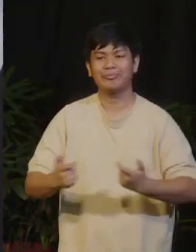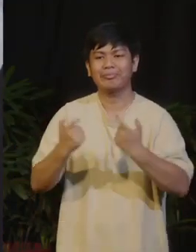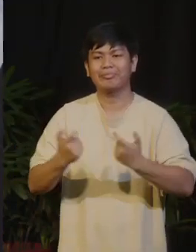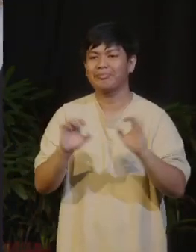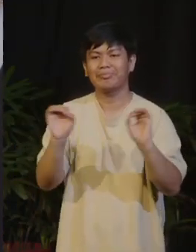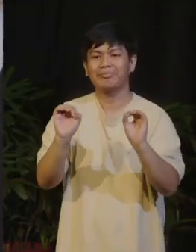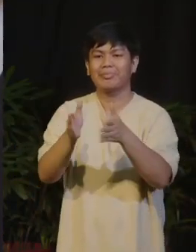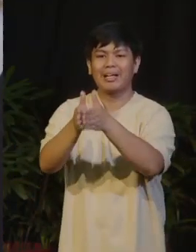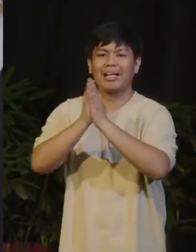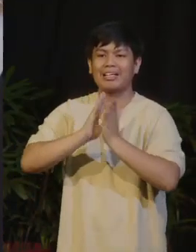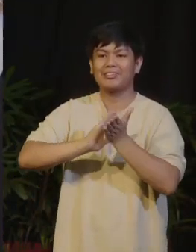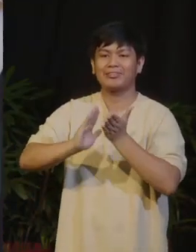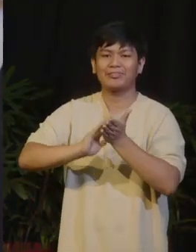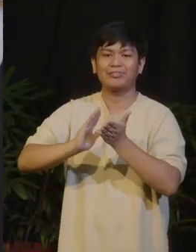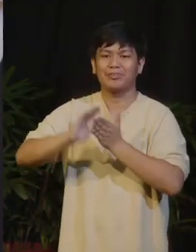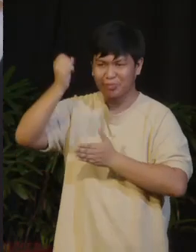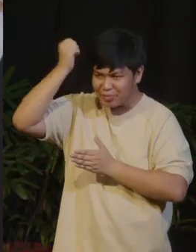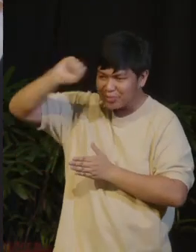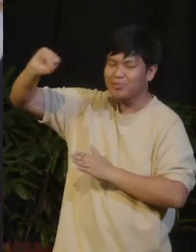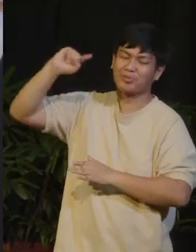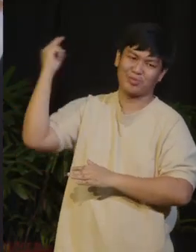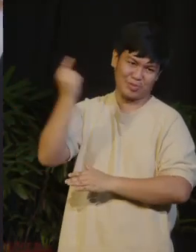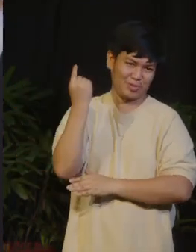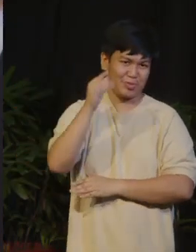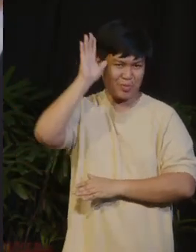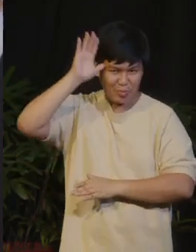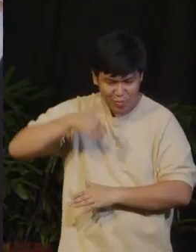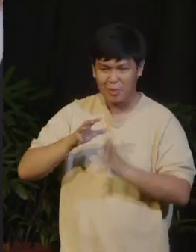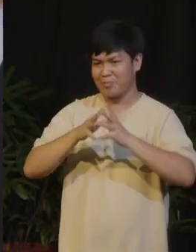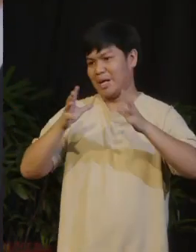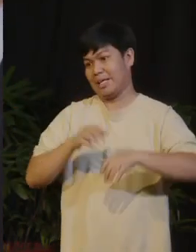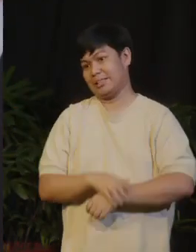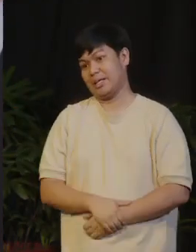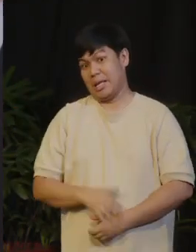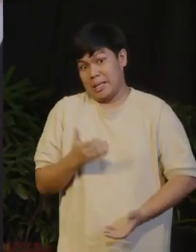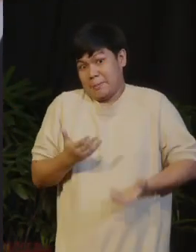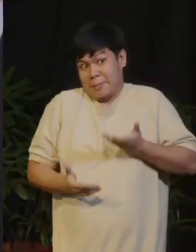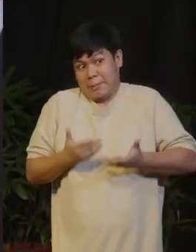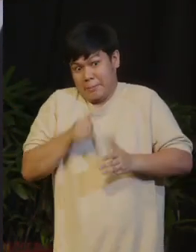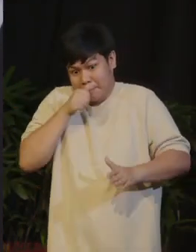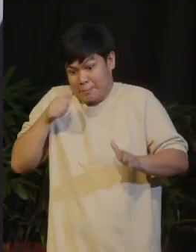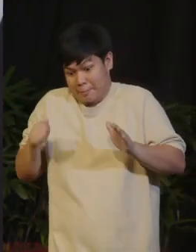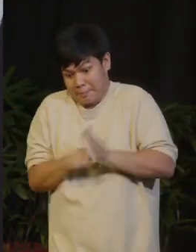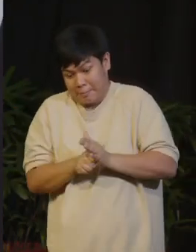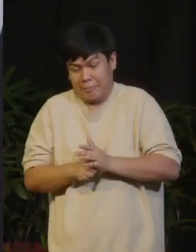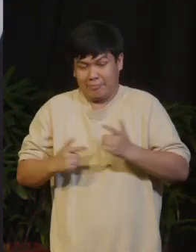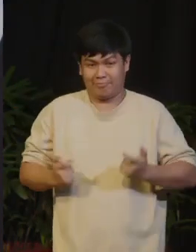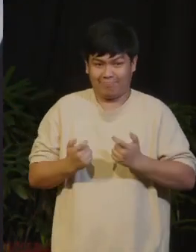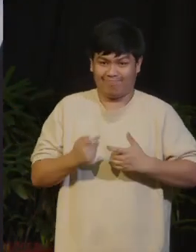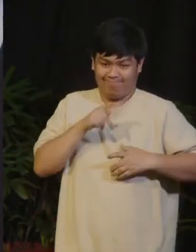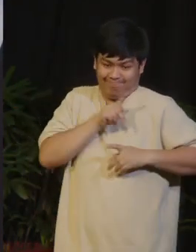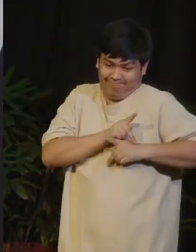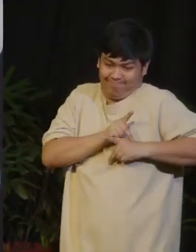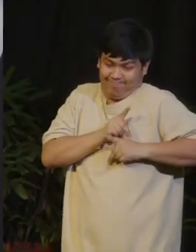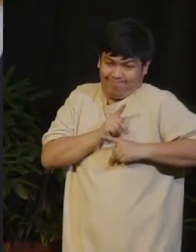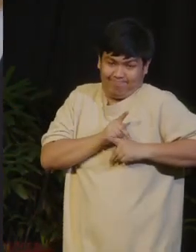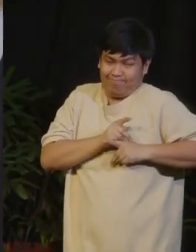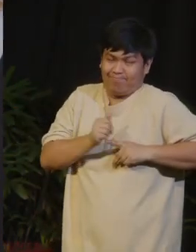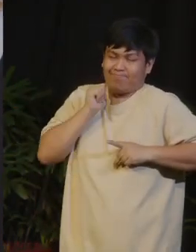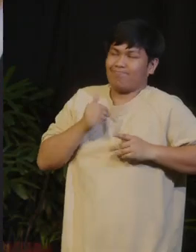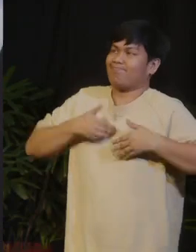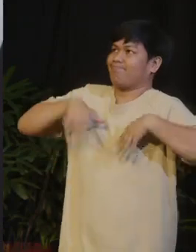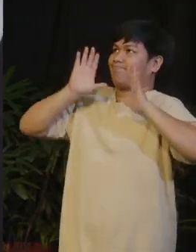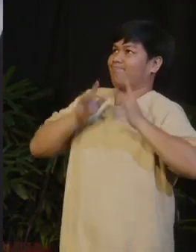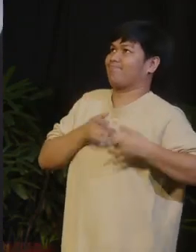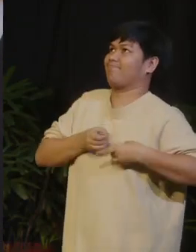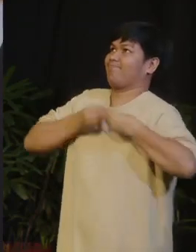walang pagsisising pagre-rebelde sa Kanya. Baka meron kayong kasalanan na sinisinta-sinta, na ayaw niyong